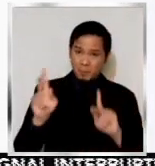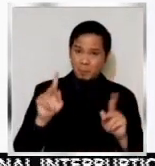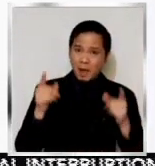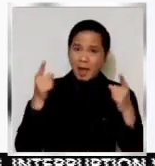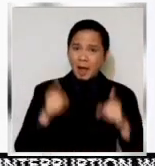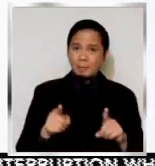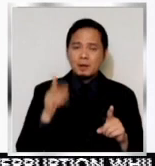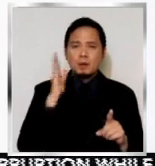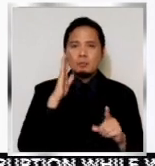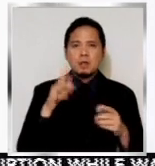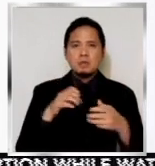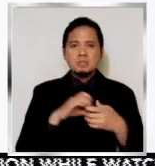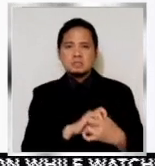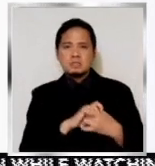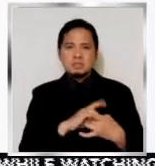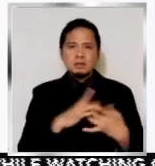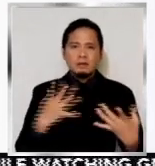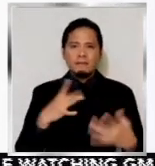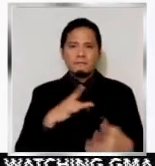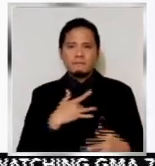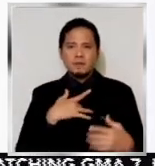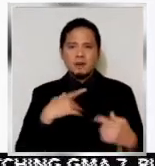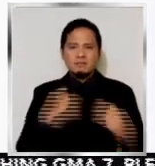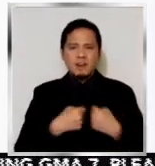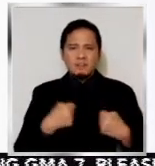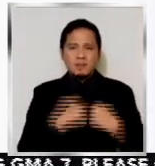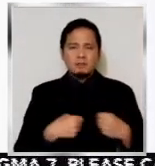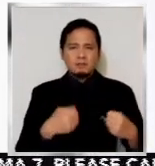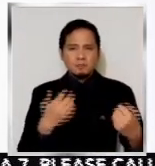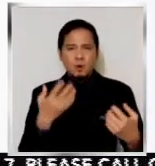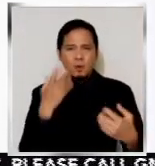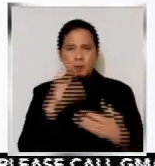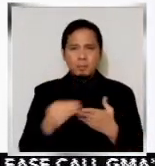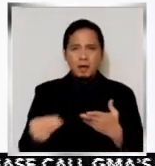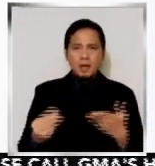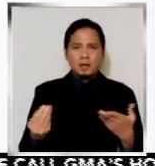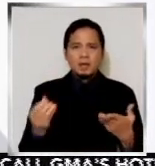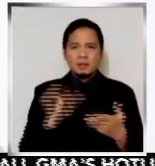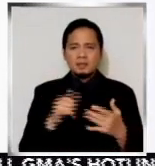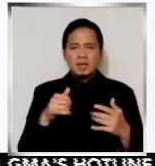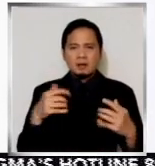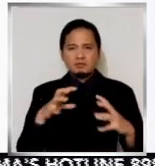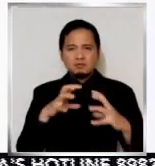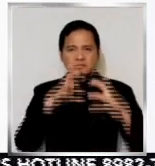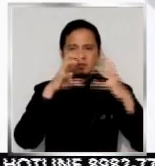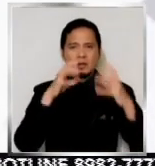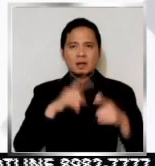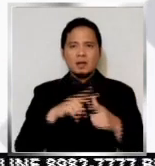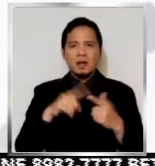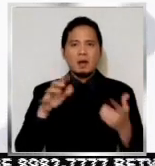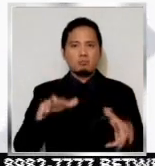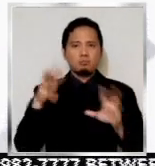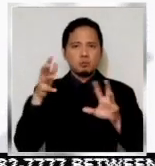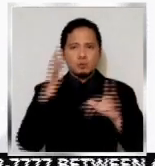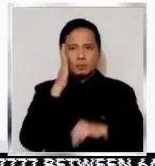na makabili ng produktong yun kasi kumukonti na sa merkado. Kaya tataas talaga yan. Analysis namin, no?